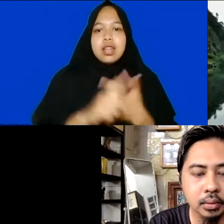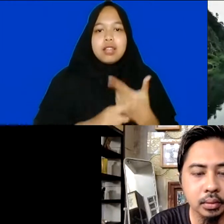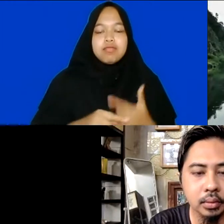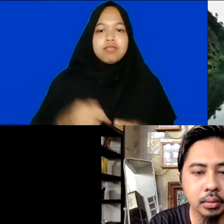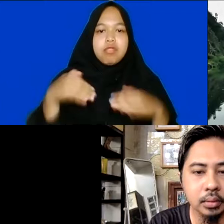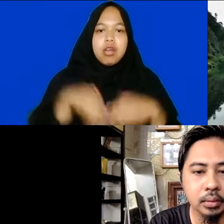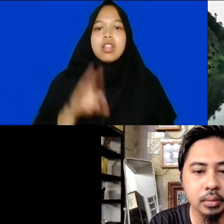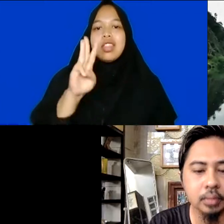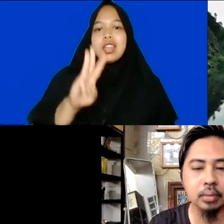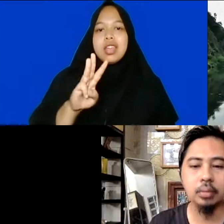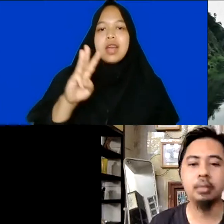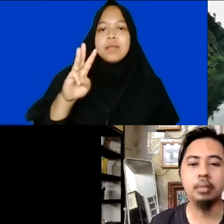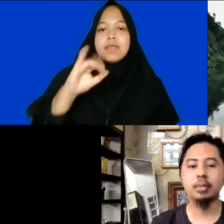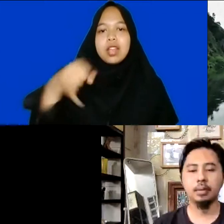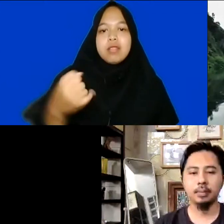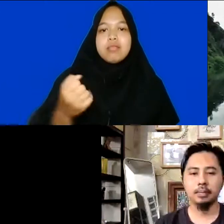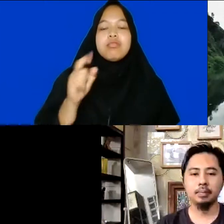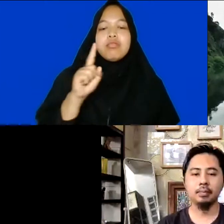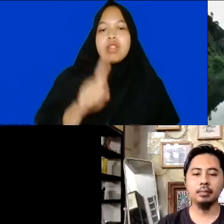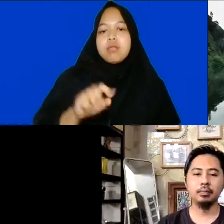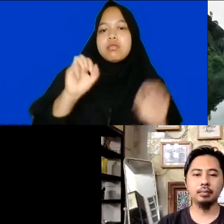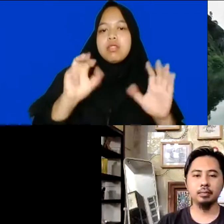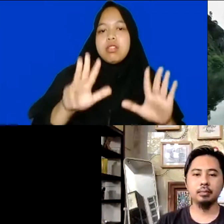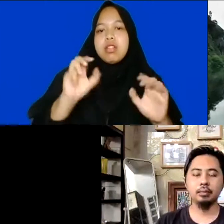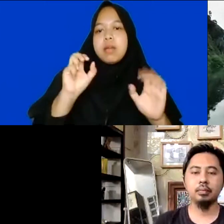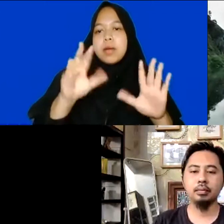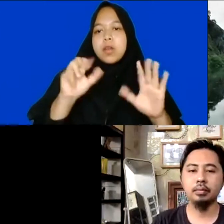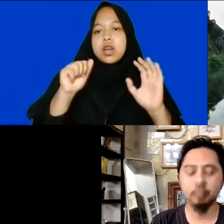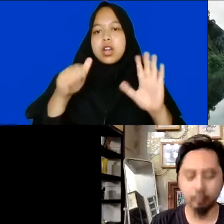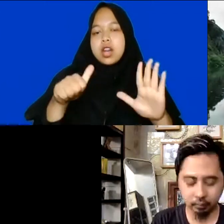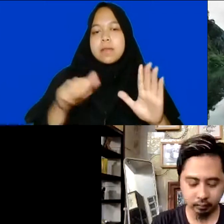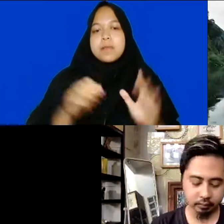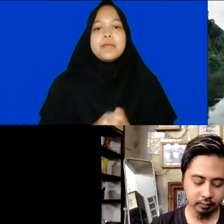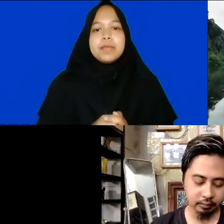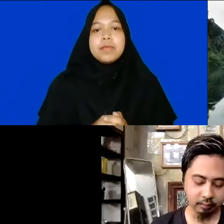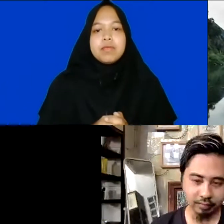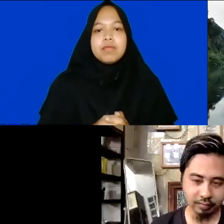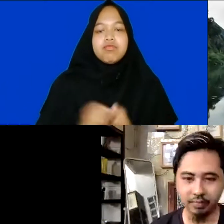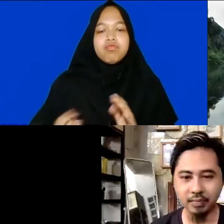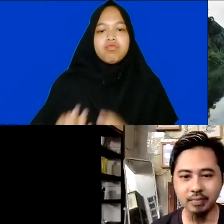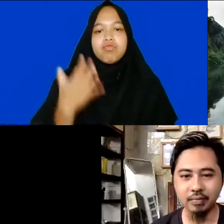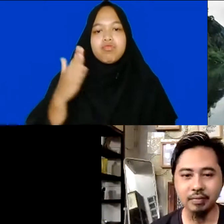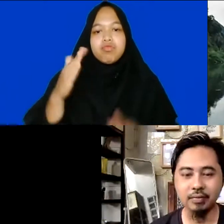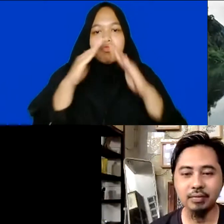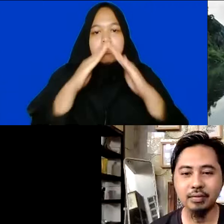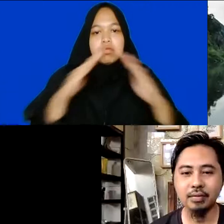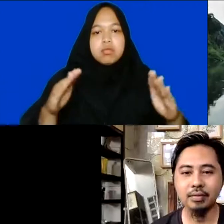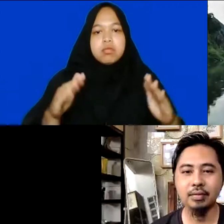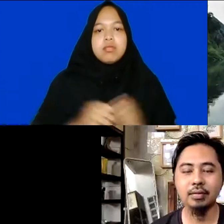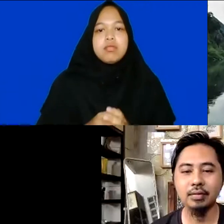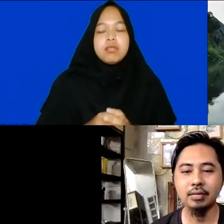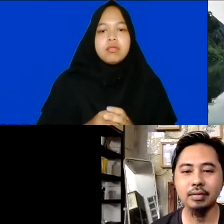3 Januari 1986 di Yogyakarta, tumbuh dan besar di daerah pegunungan suku Karo, Sumatera Utara,